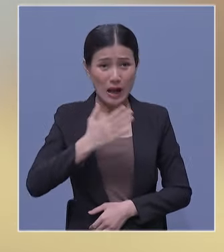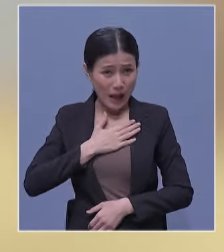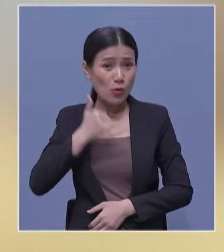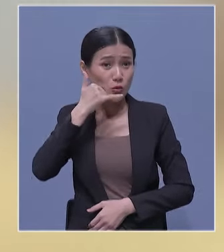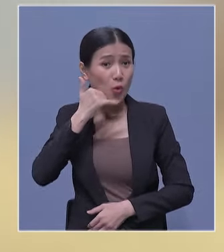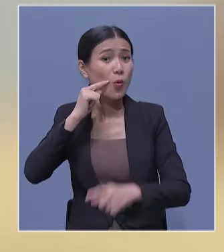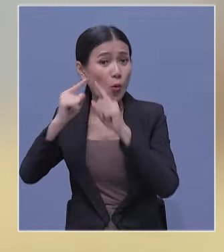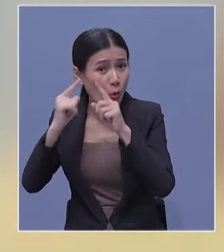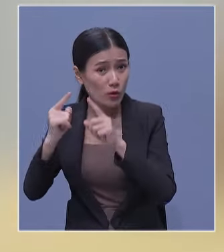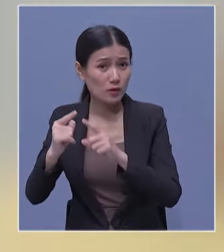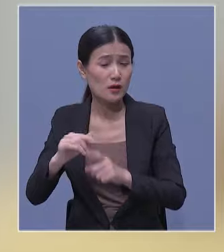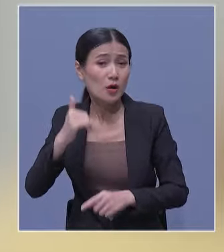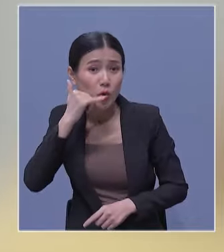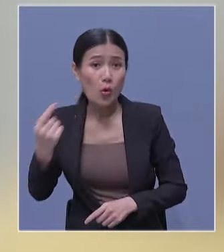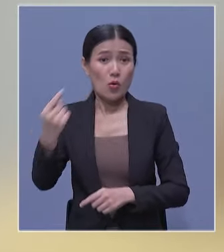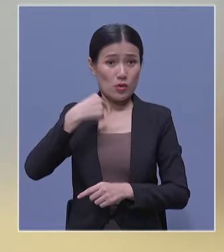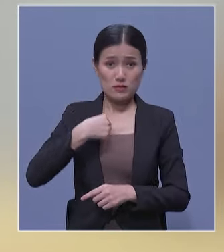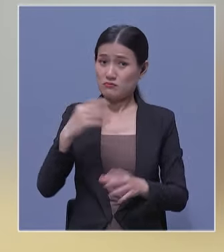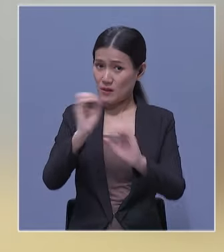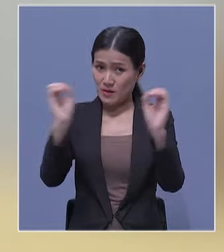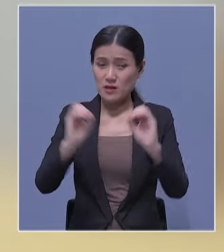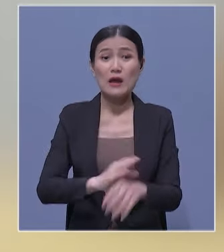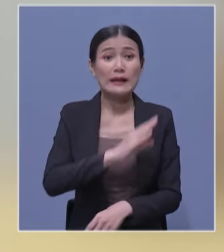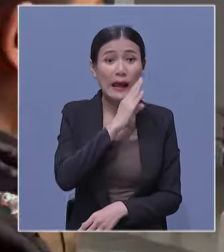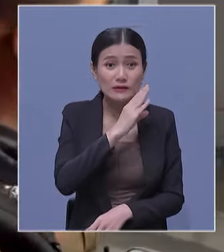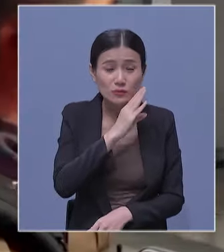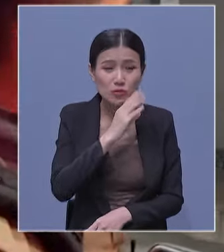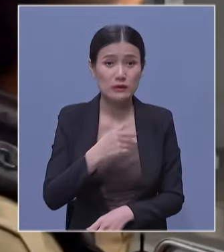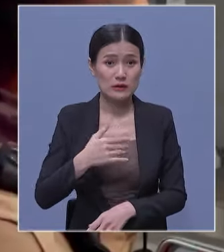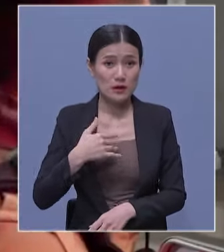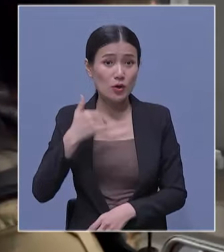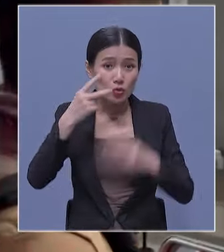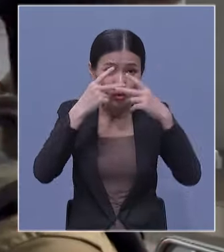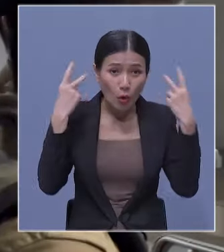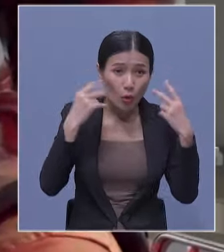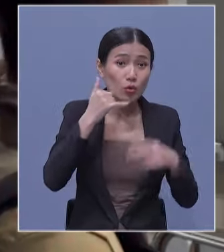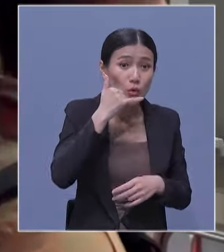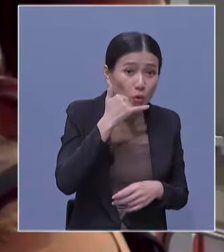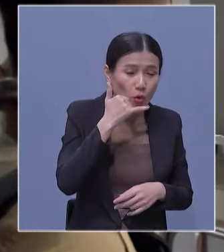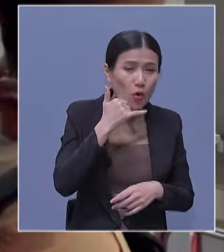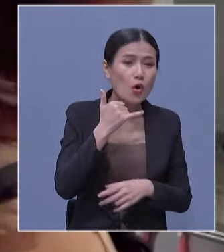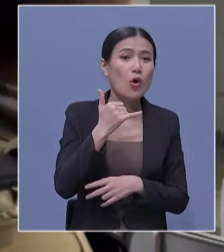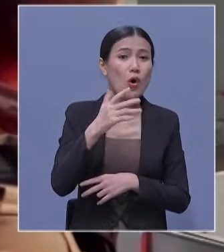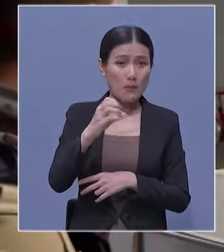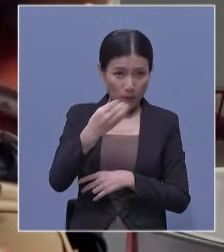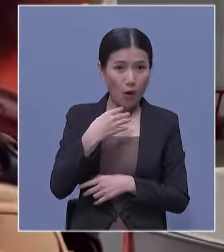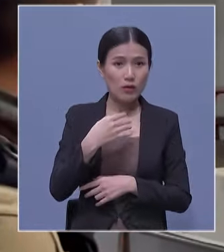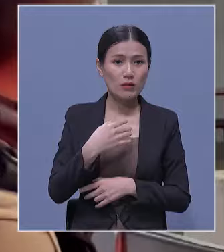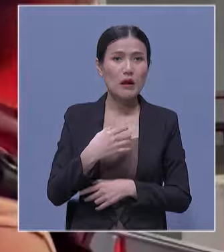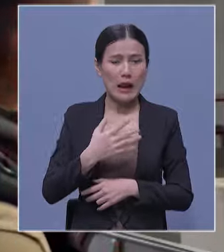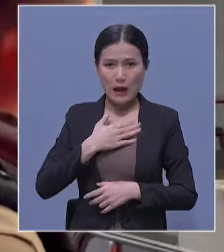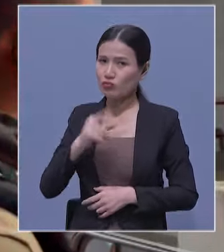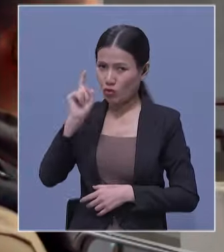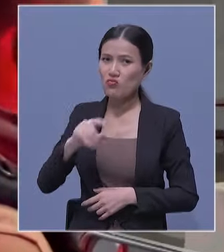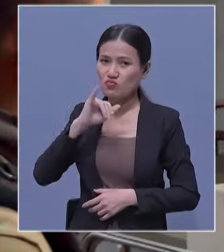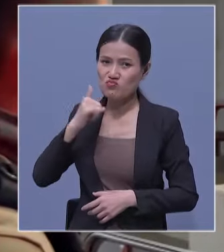ติดต่อไปแล้วถ้าหากว่าเราโดนโกงโดนมิจฉาชีพแบบเนี้ยแล้วติดต่อไปที่1441 aocของจริงใช่มั้ยคะเขาก็จะรีบอายัดบัญชีให้รีบ